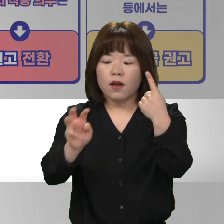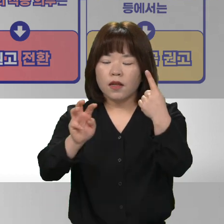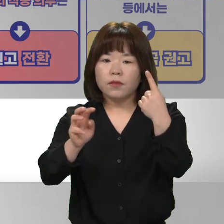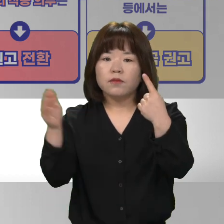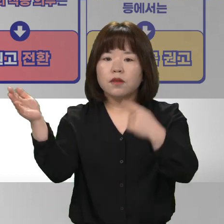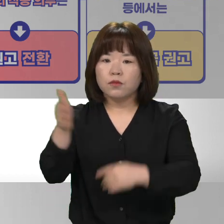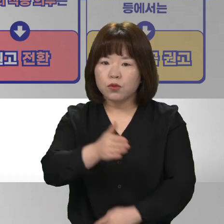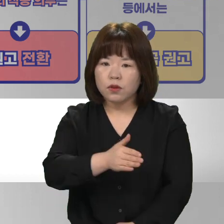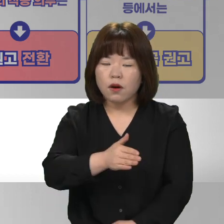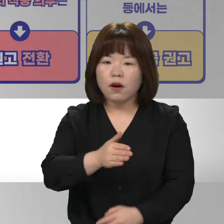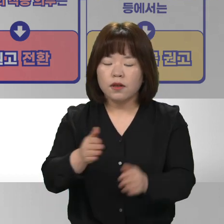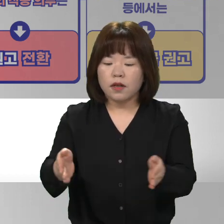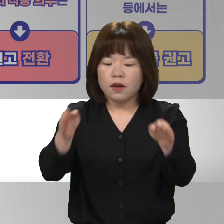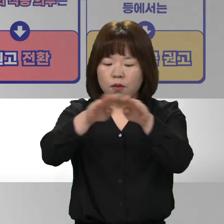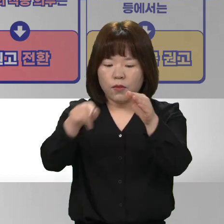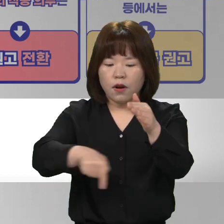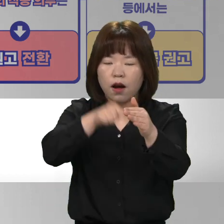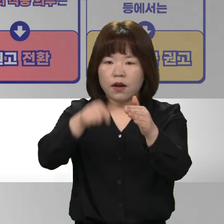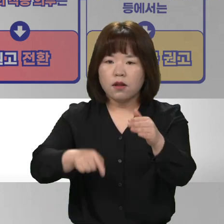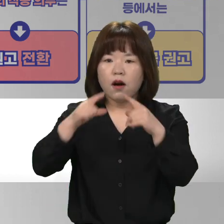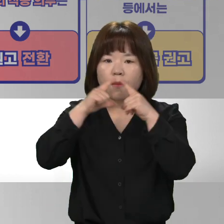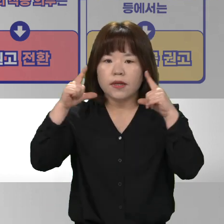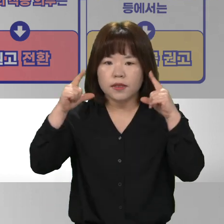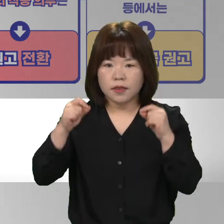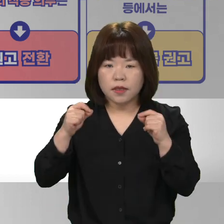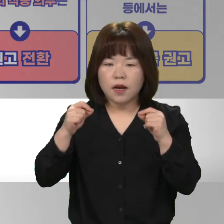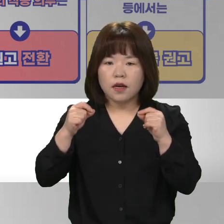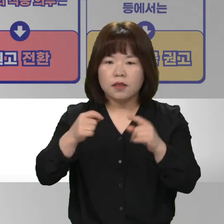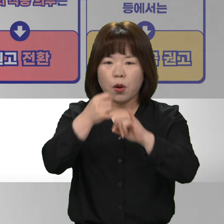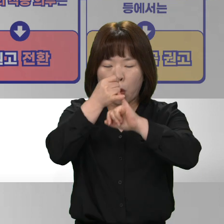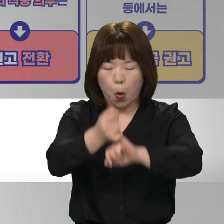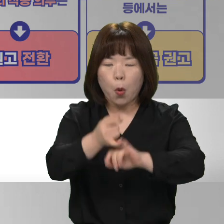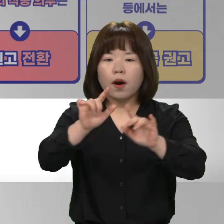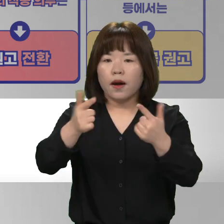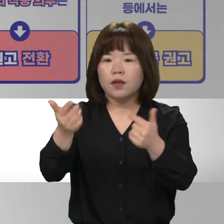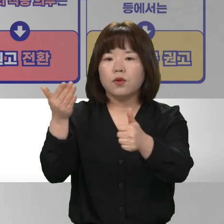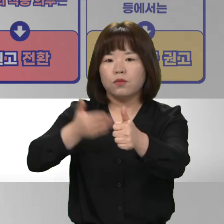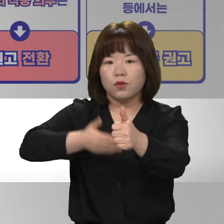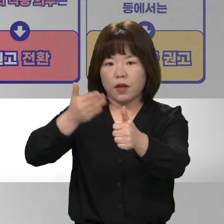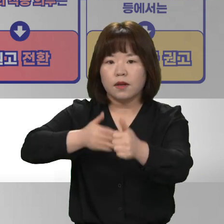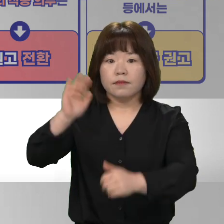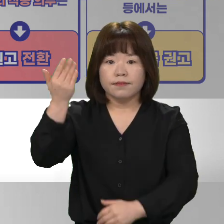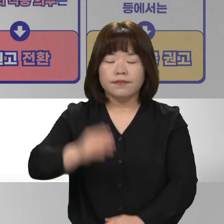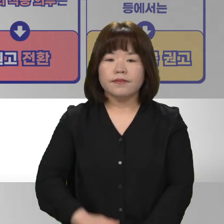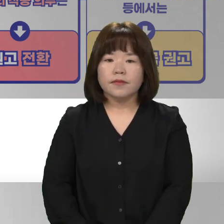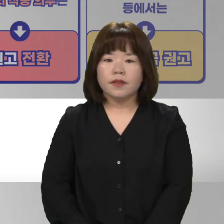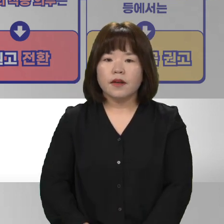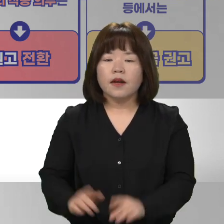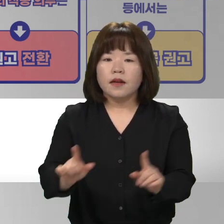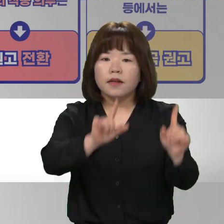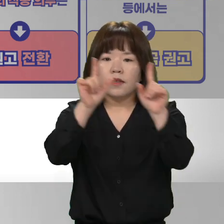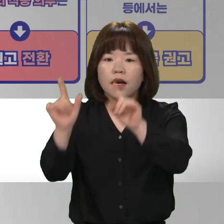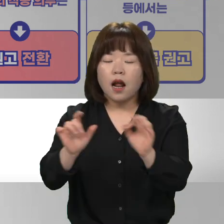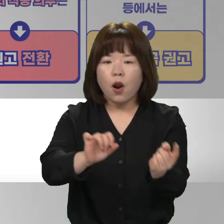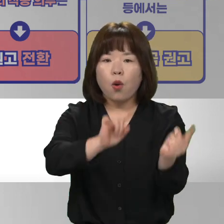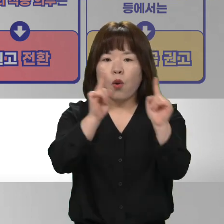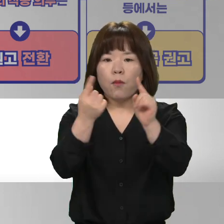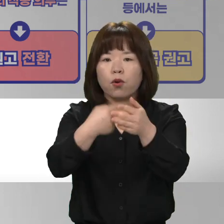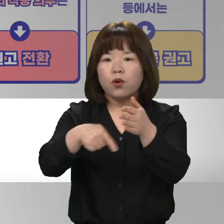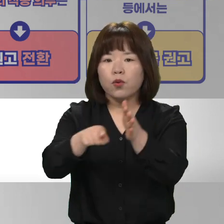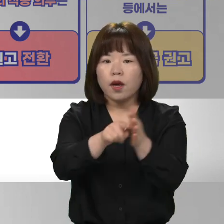지난달 31일 기해 실내 마스크 착용이 법정 의무에서 권고로 조정됐습니다이는 완전한 일상 회복을 위한